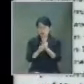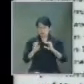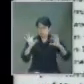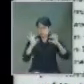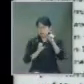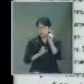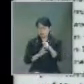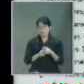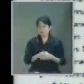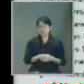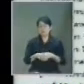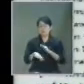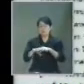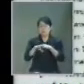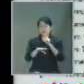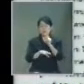ยครับ